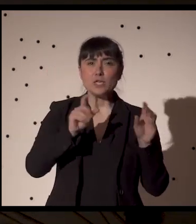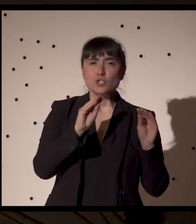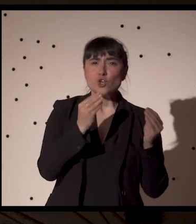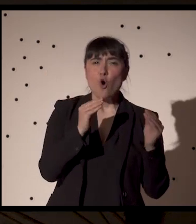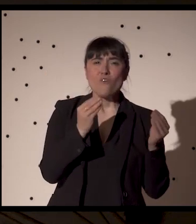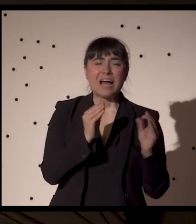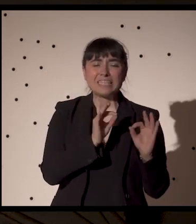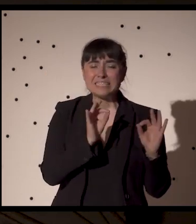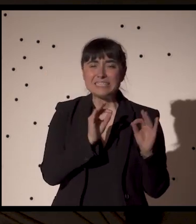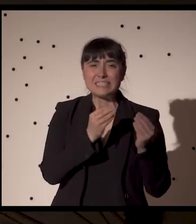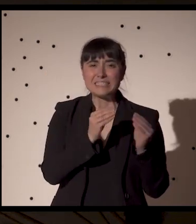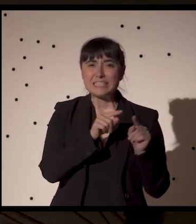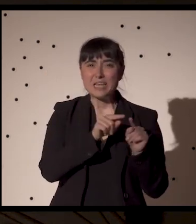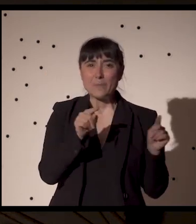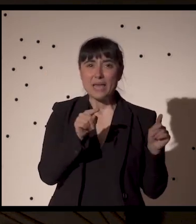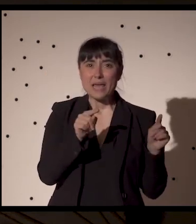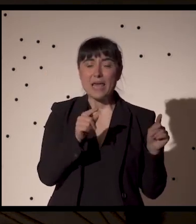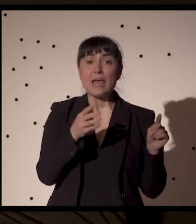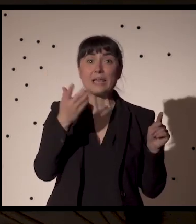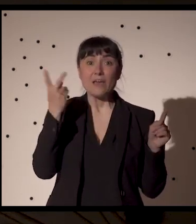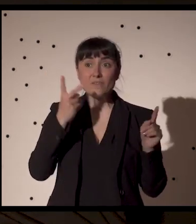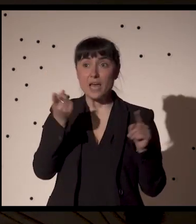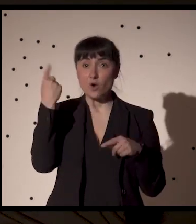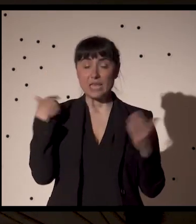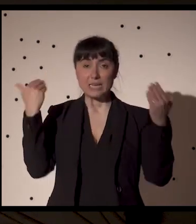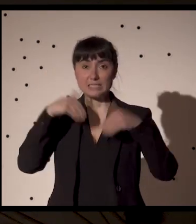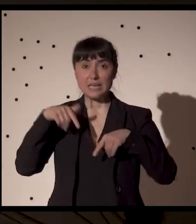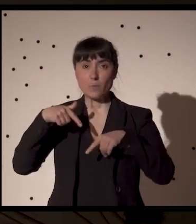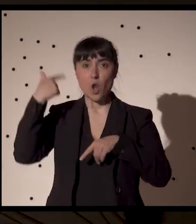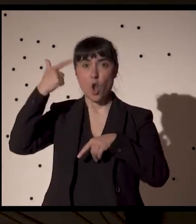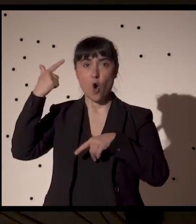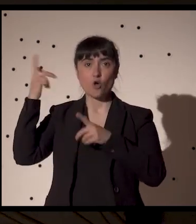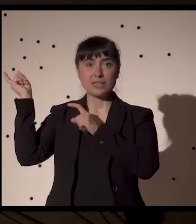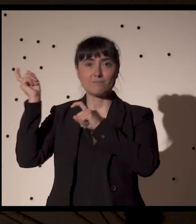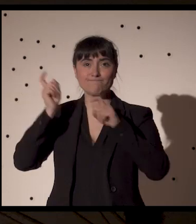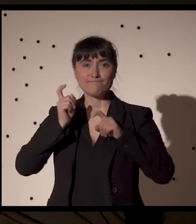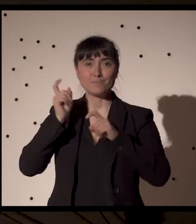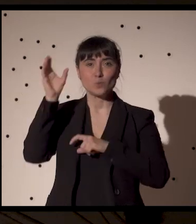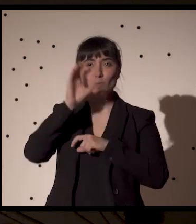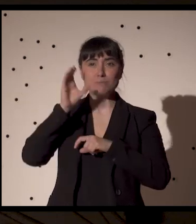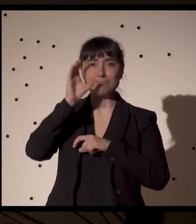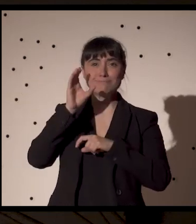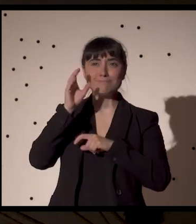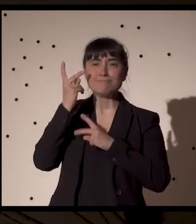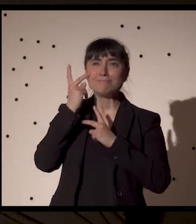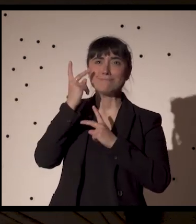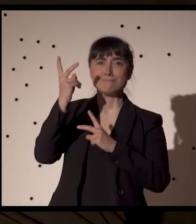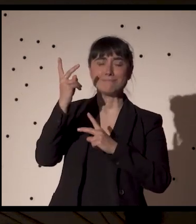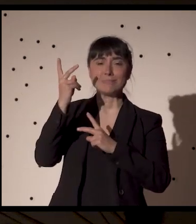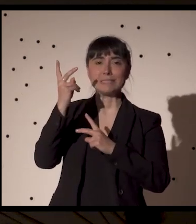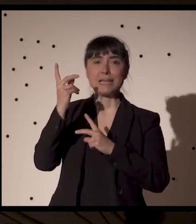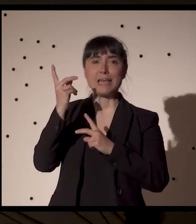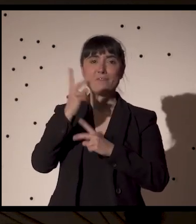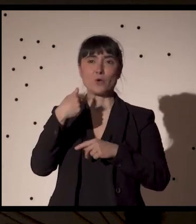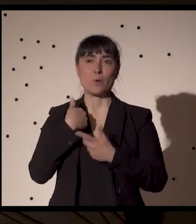ragazzi in visita a Milano da Londra che ai quali ho rivolto qualche domanda nella forse non